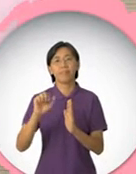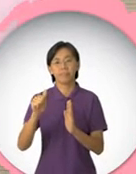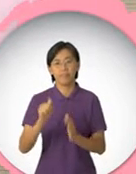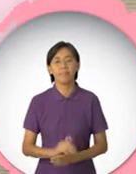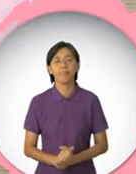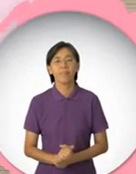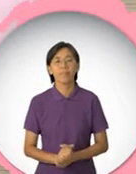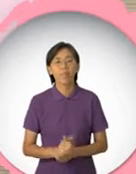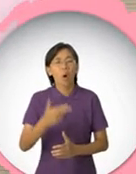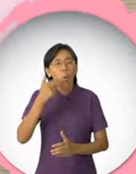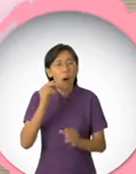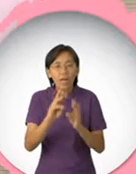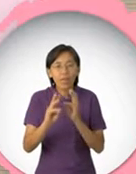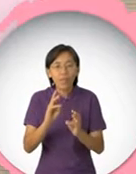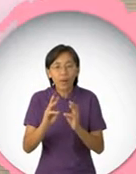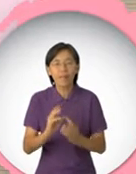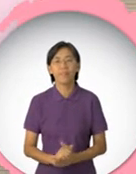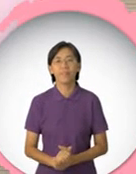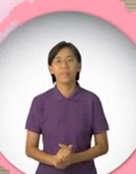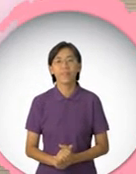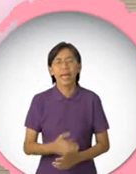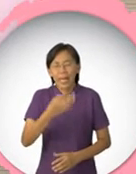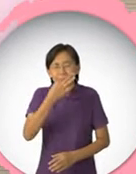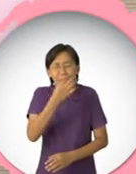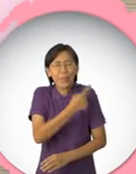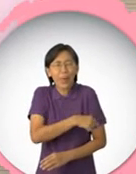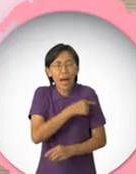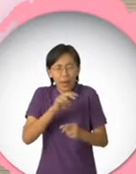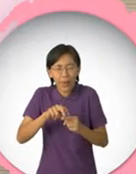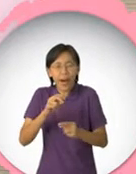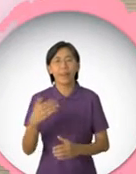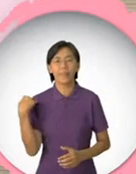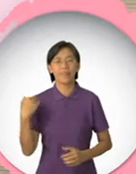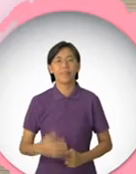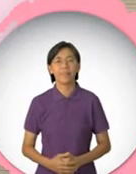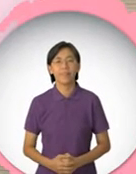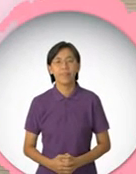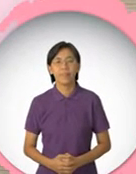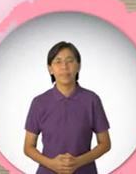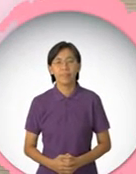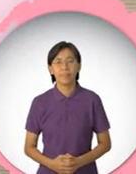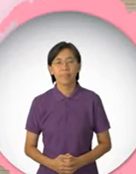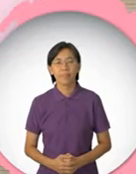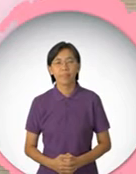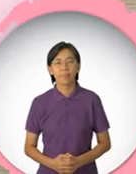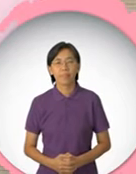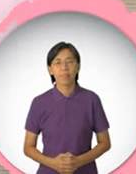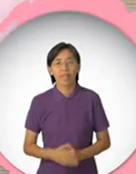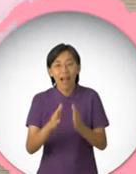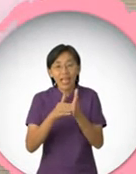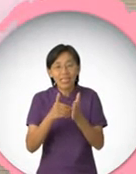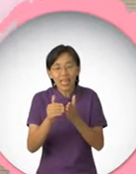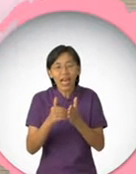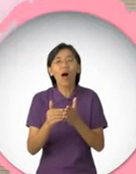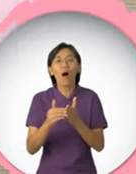นของน้ำตาลทรายน้ำตาลทรายธรรมดาค่ะแล้วก็เกลือนะคะแล้วก็จะมีส่วนของที่ให้สีแล้วก็ความ